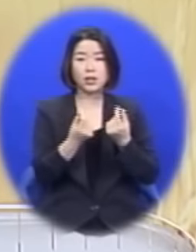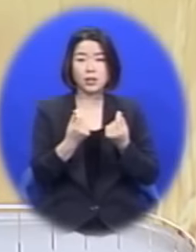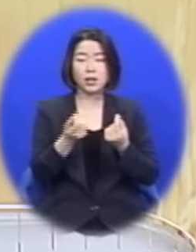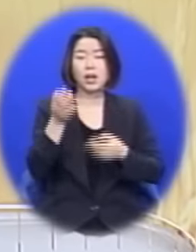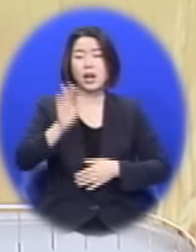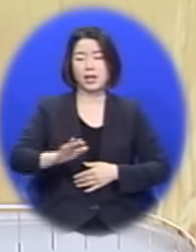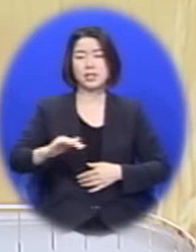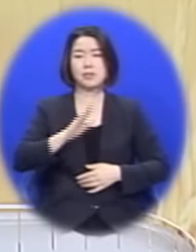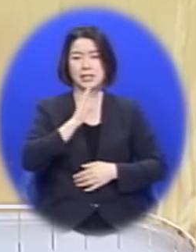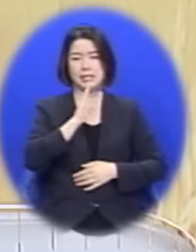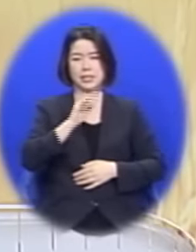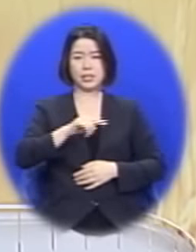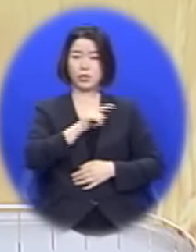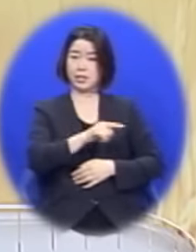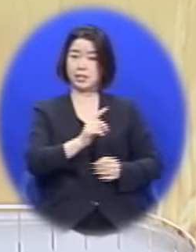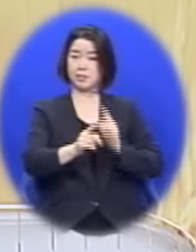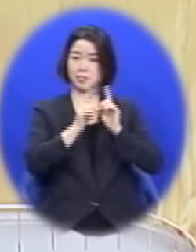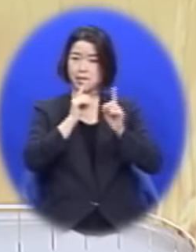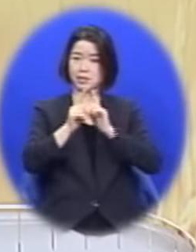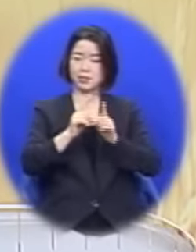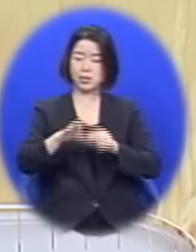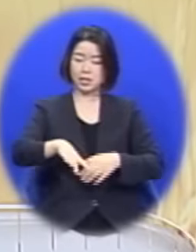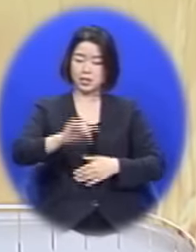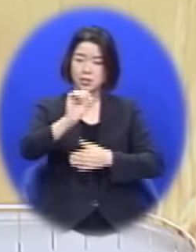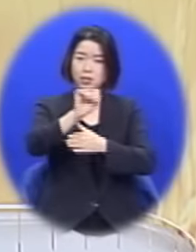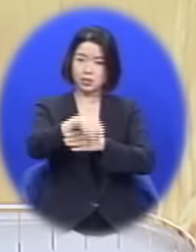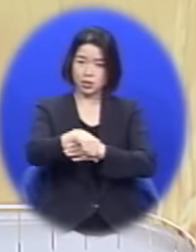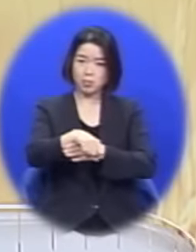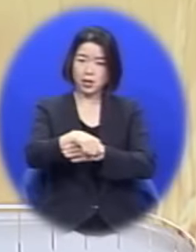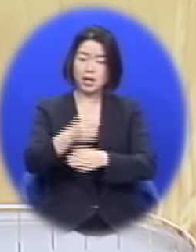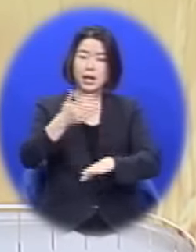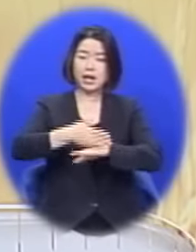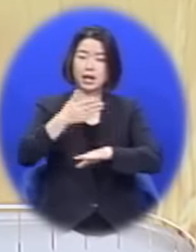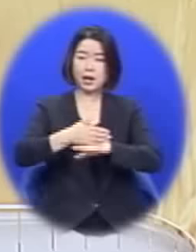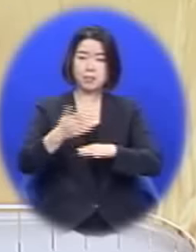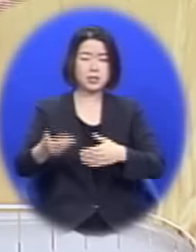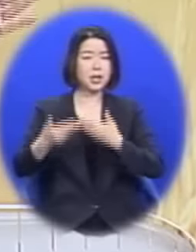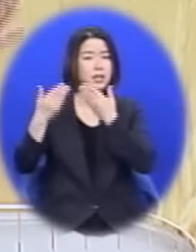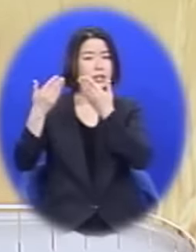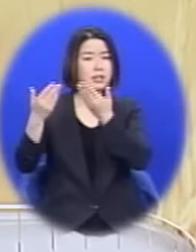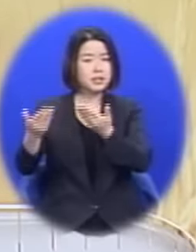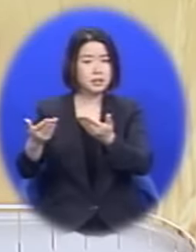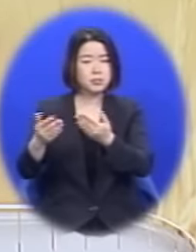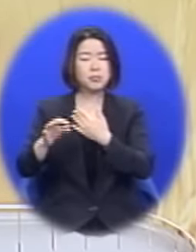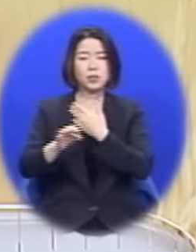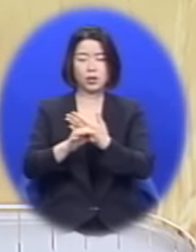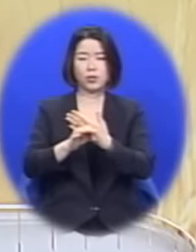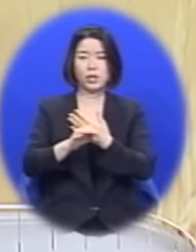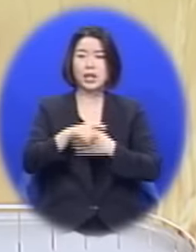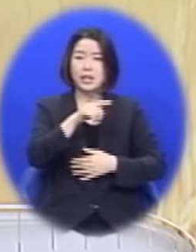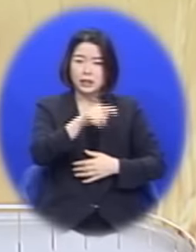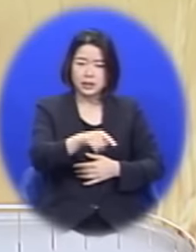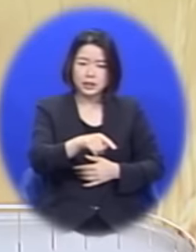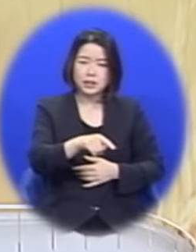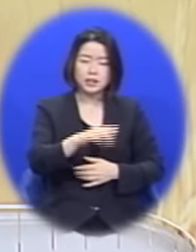실제로 첫 열매로 하나님께 감사드리는 마음이 있으면 안 될 수가 없어요. 그 사람이